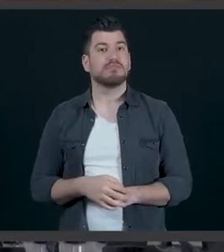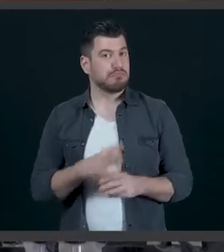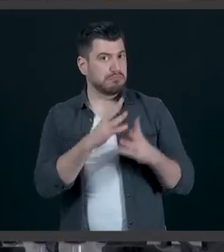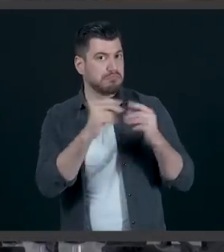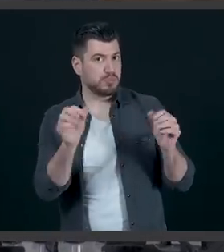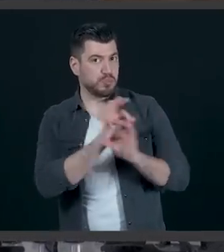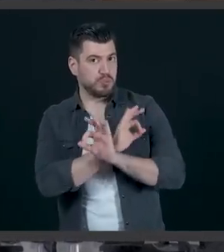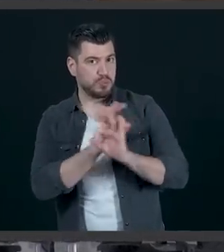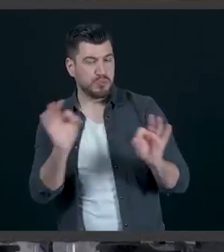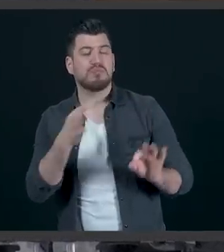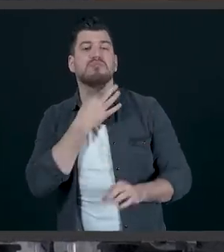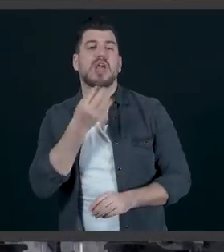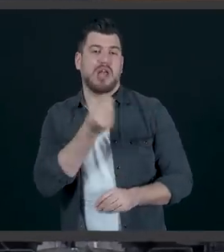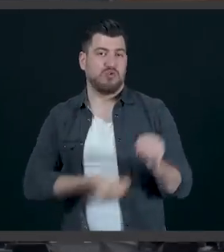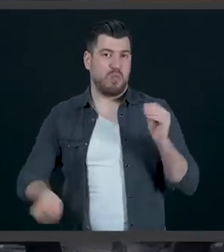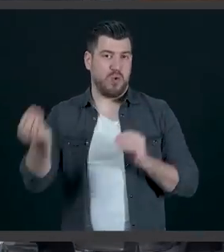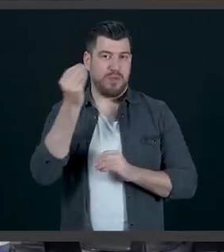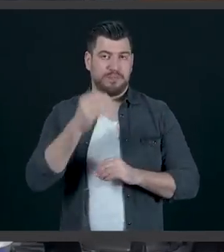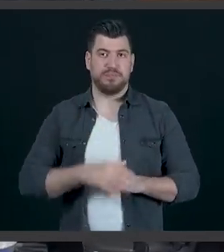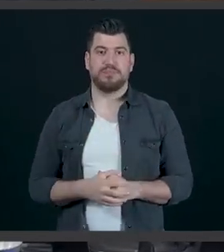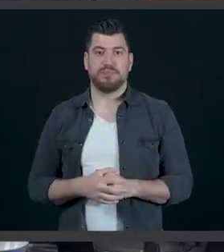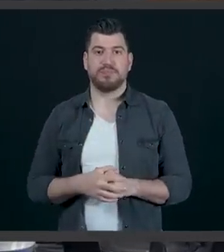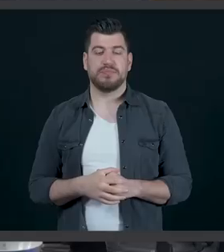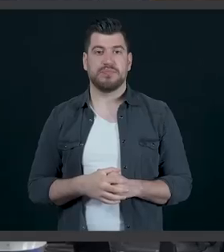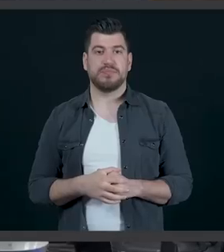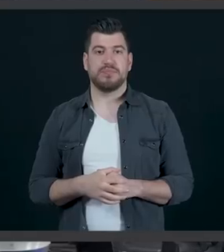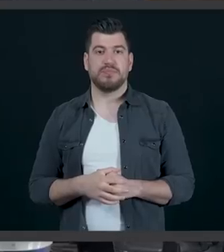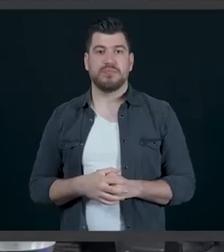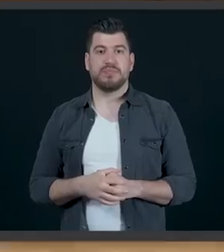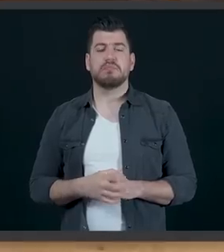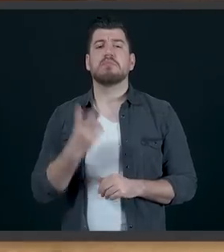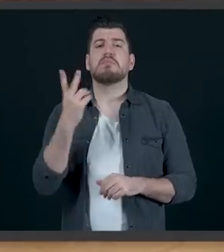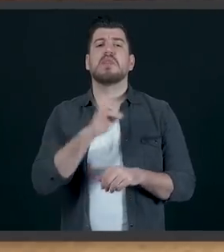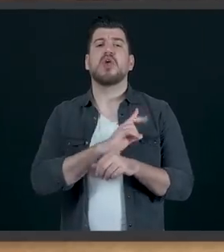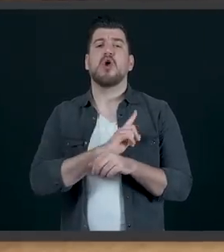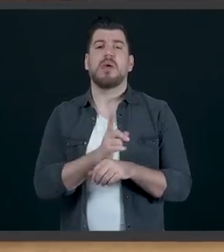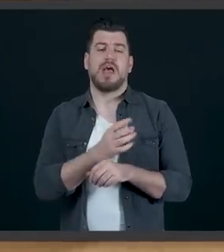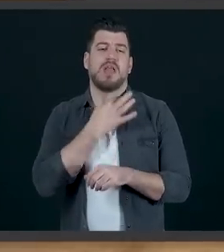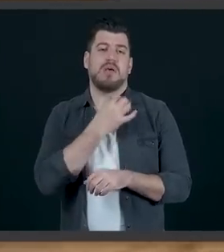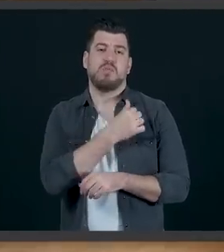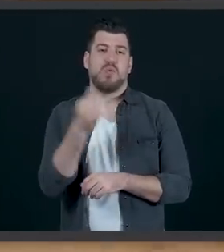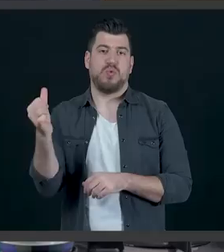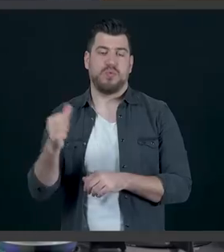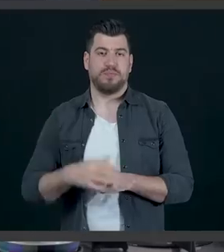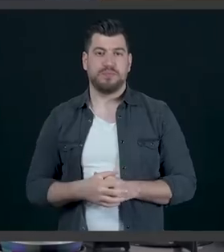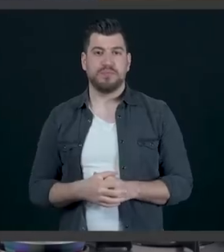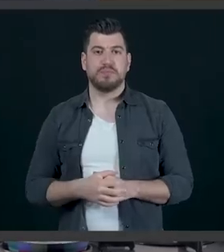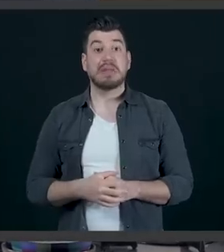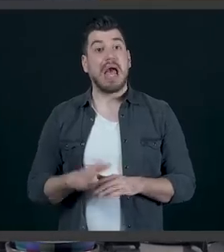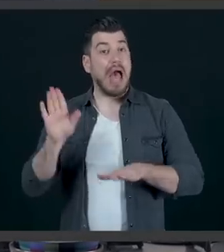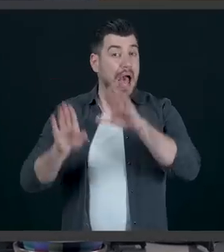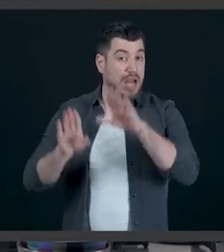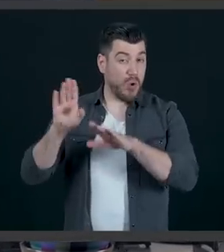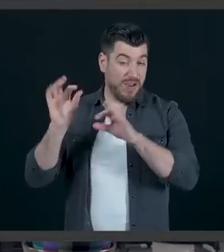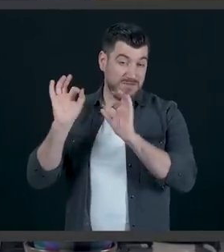Έχει λιώσει. Δεν χρειάζεται παραπάνω. Στα 2 λεπτά έλειωσε. Βέβαια εξαρτάται από το